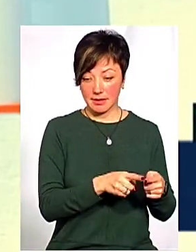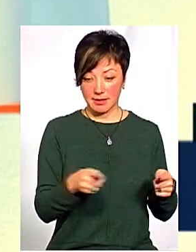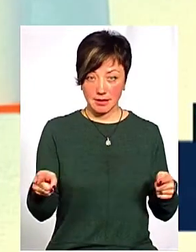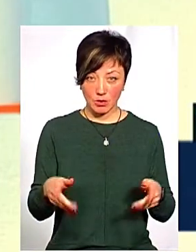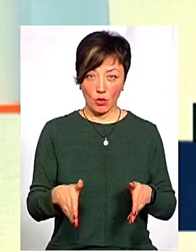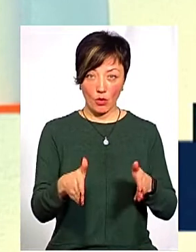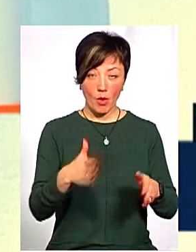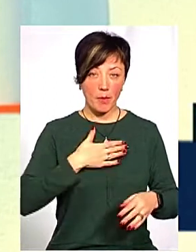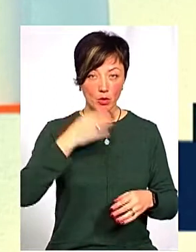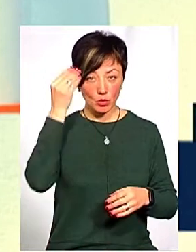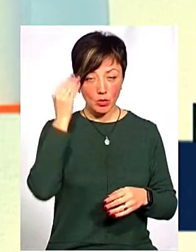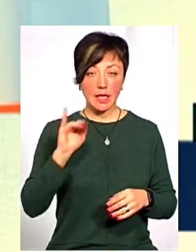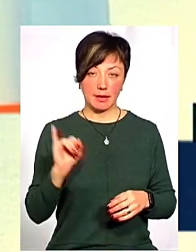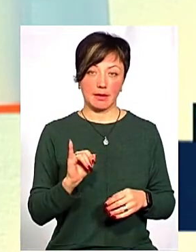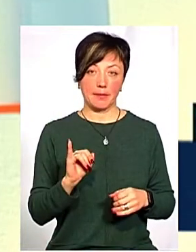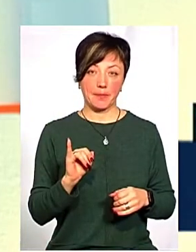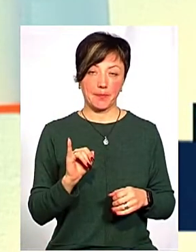шляху, на мою думку. І,